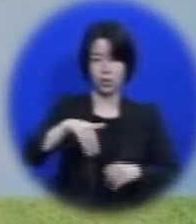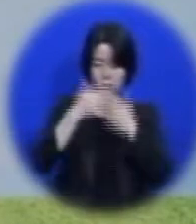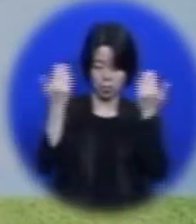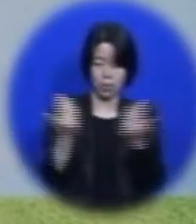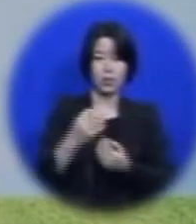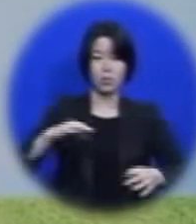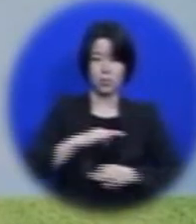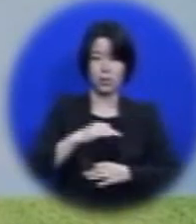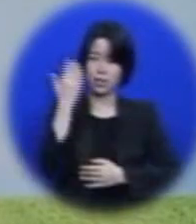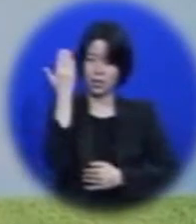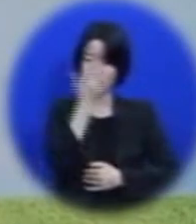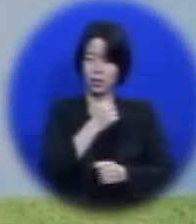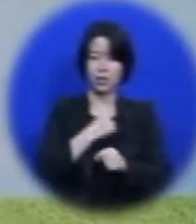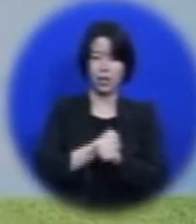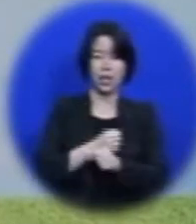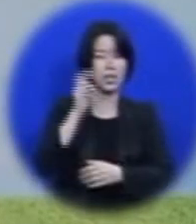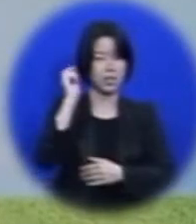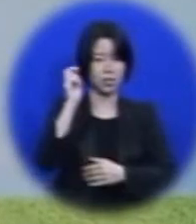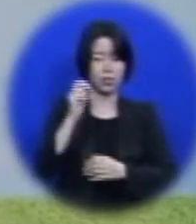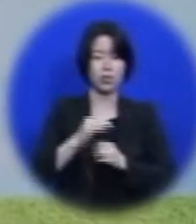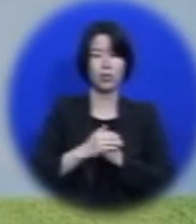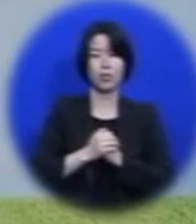불의에서 깨끗하게 하실 것이요.